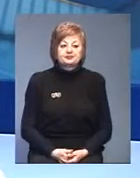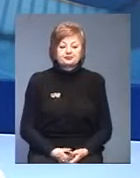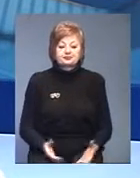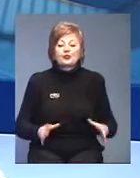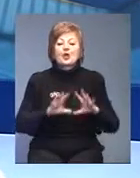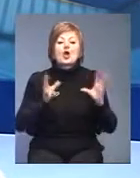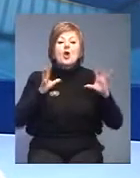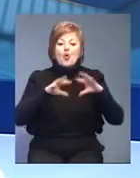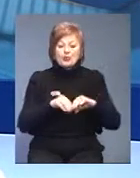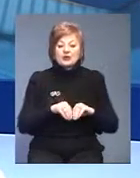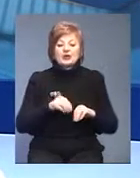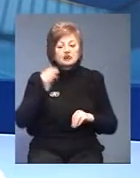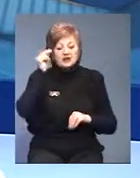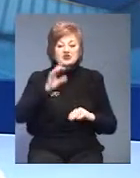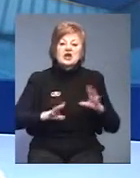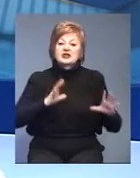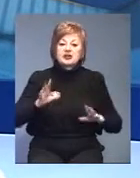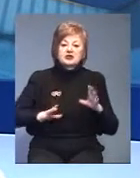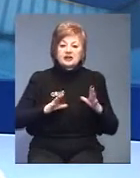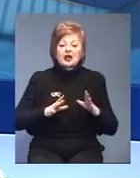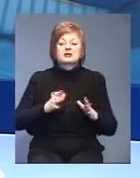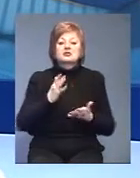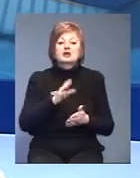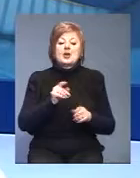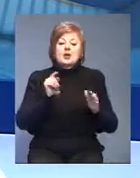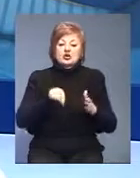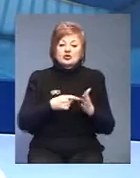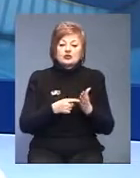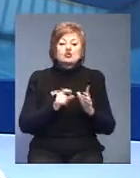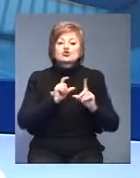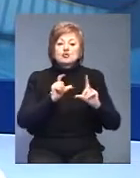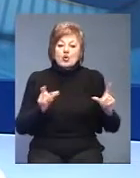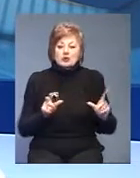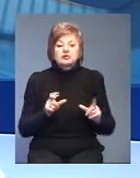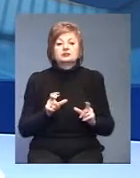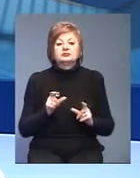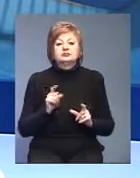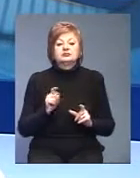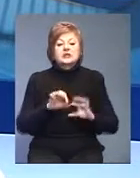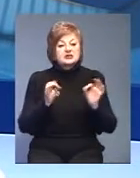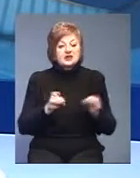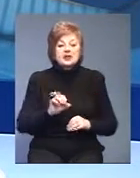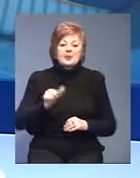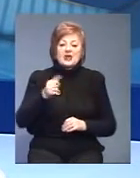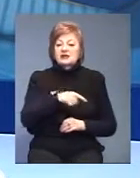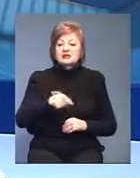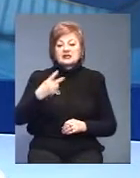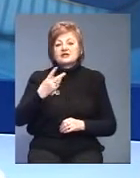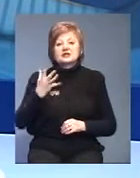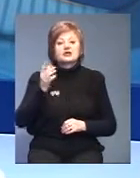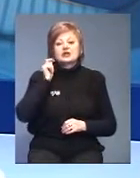Об'єднаний навчально-тренувальний збір відбувається на базі місцевої школи вищої спортивної майстерності. Вперше за 25